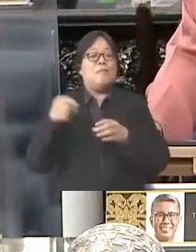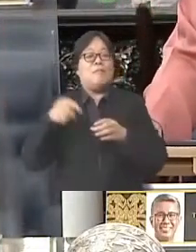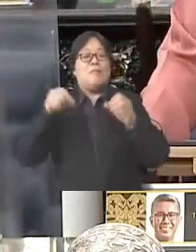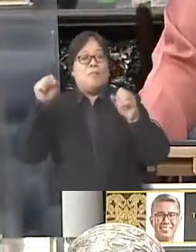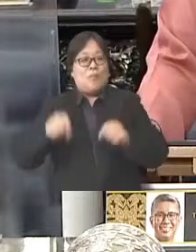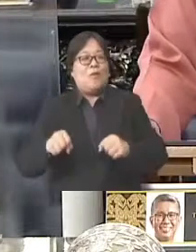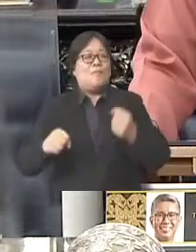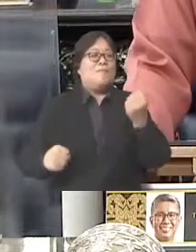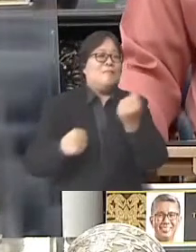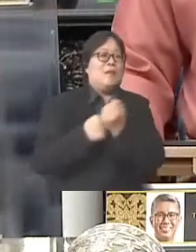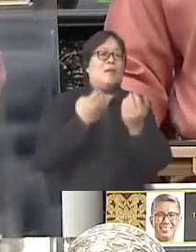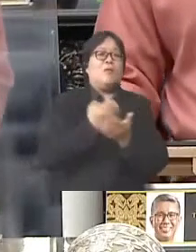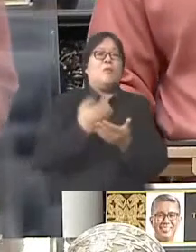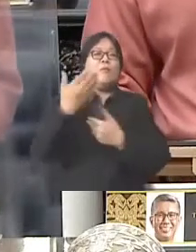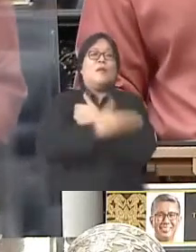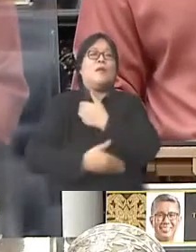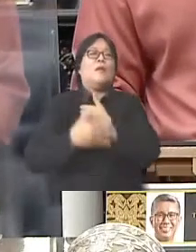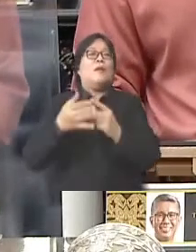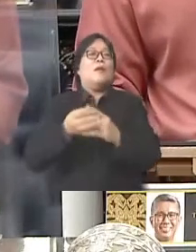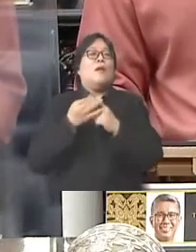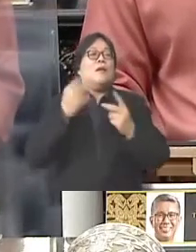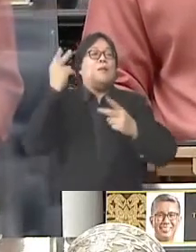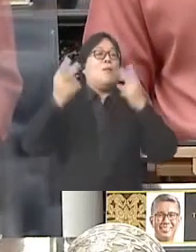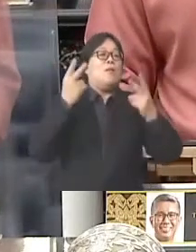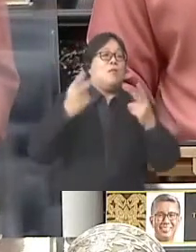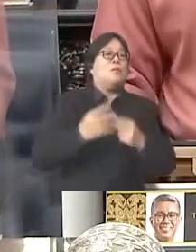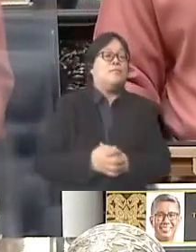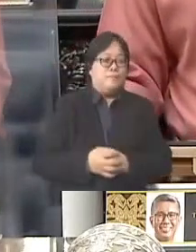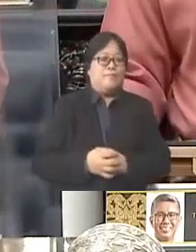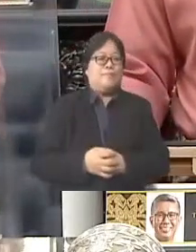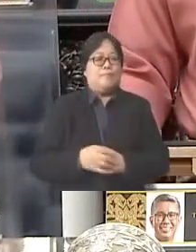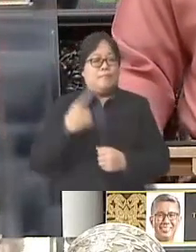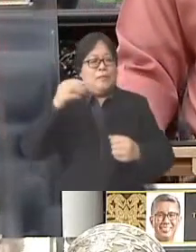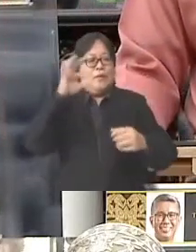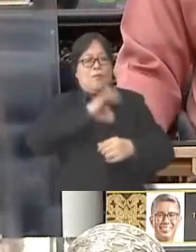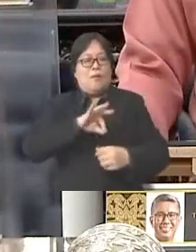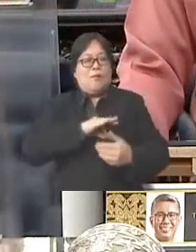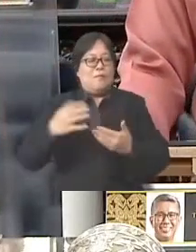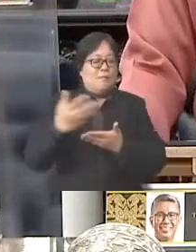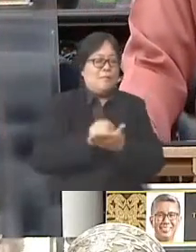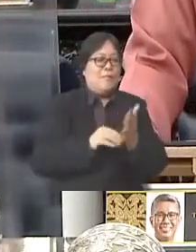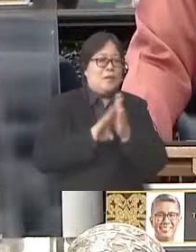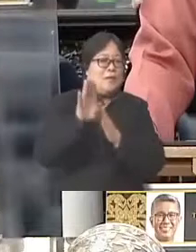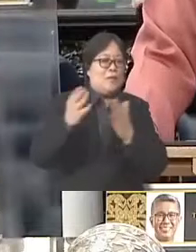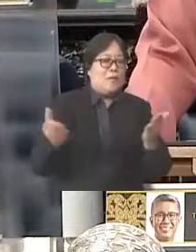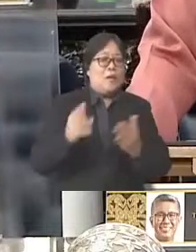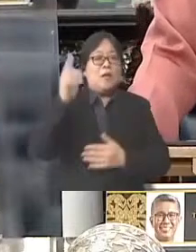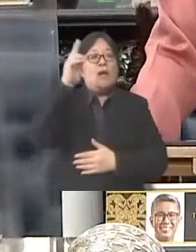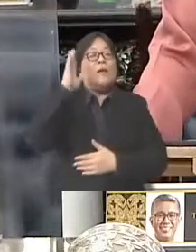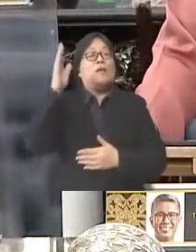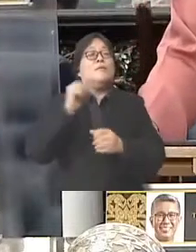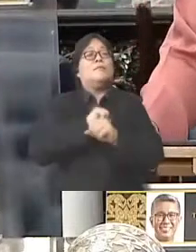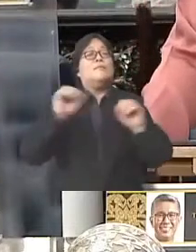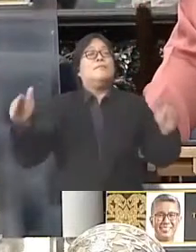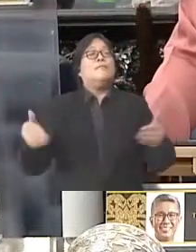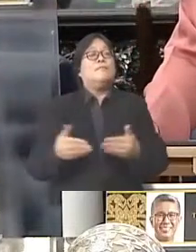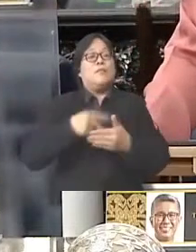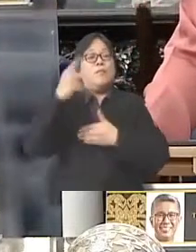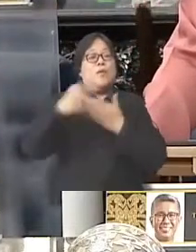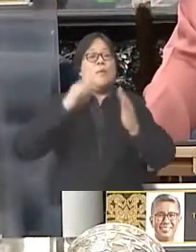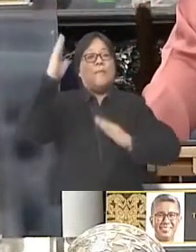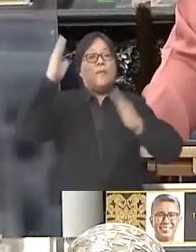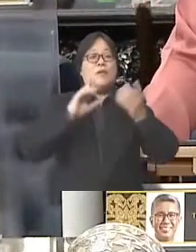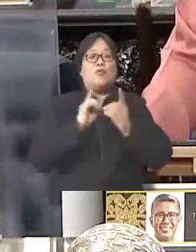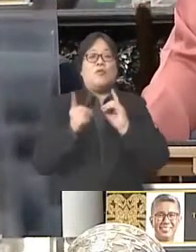berpotensi menyumbang kepada ekonomi negara itu utamanya sebagai pelancong Untuk memanfaatkan perkembangan ini kerajaan akan memperkenalkan